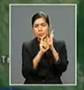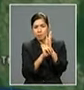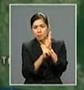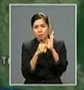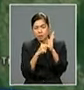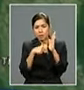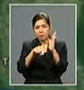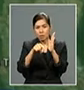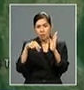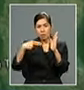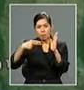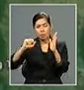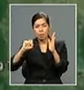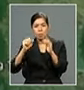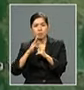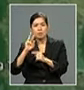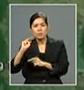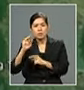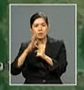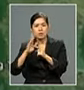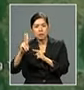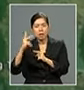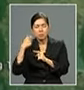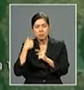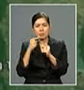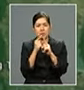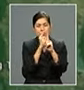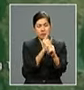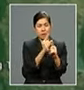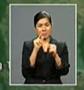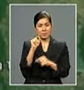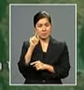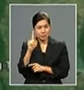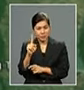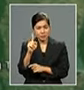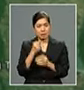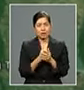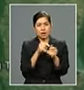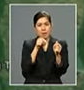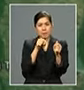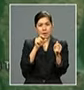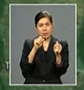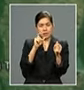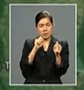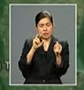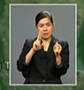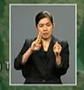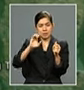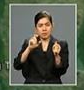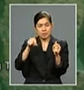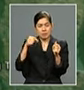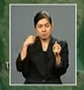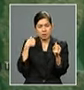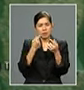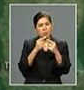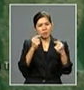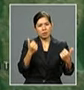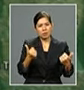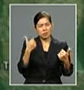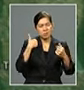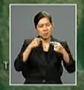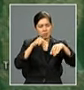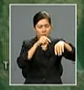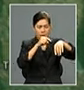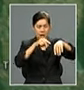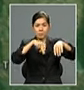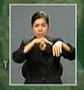ล่องเข้ามาครับทางหลวงหมายเลข21นะครับแล้วก็มาเข้าที่อำเภอศรีเทพแบบนี้นะครับแต่ปัจจุบันนั้นเนื่องจากว่ามีด่านนะครับด่านชั่งน้ำหนัก